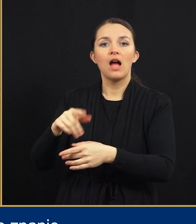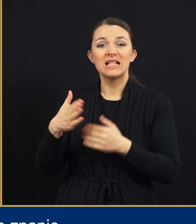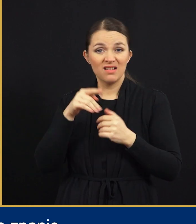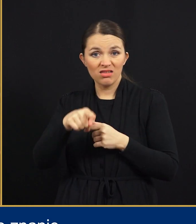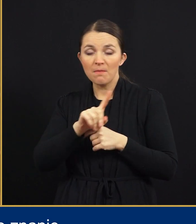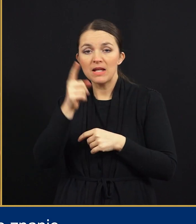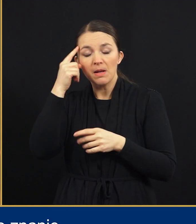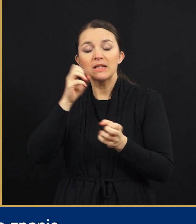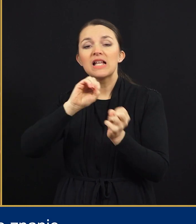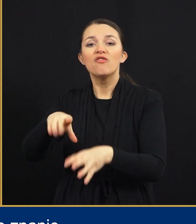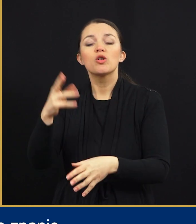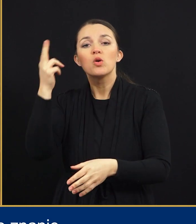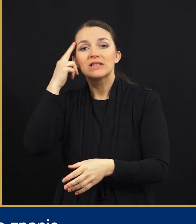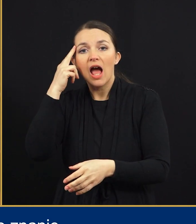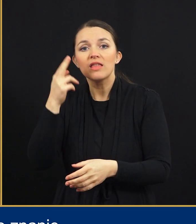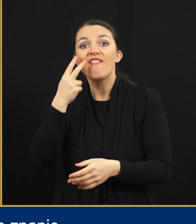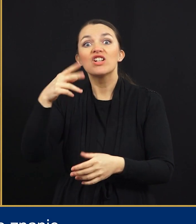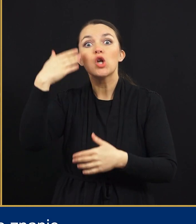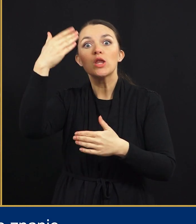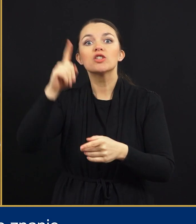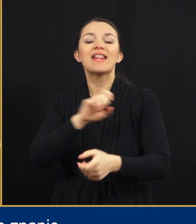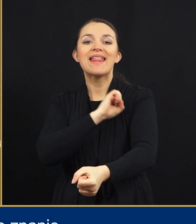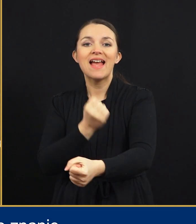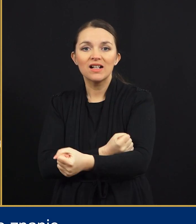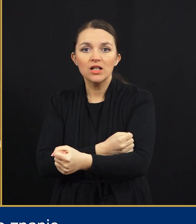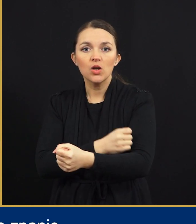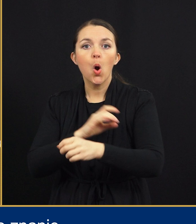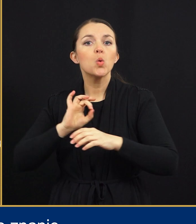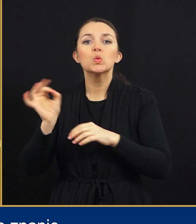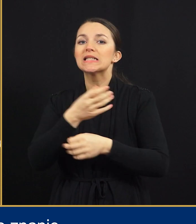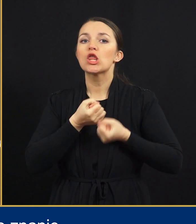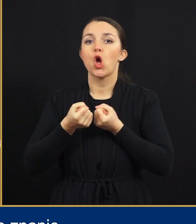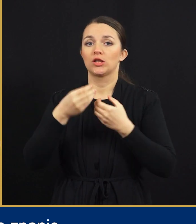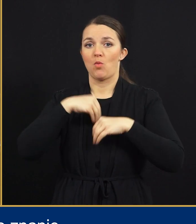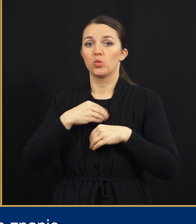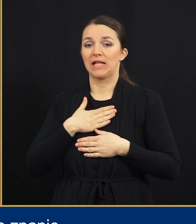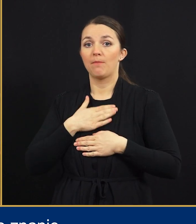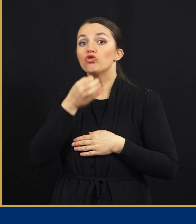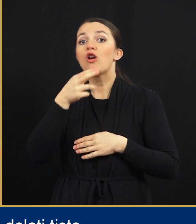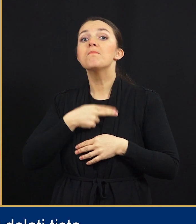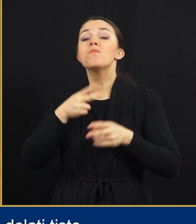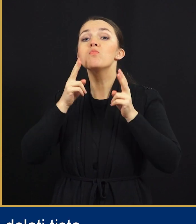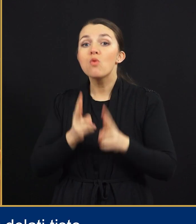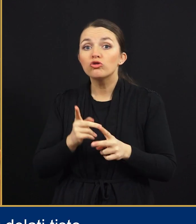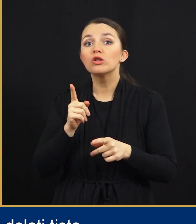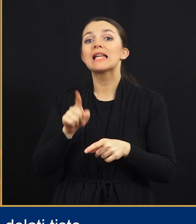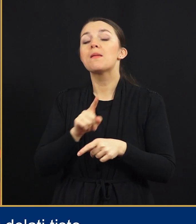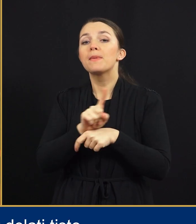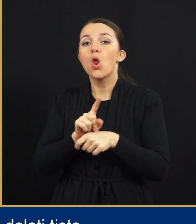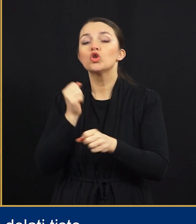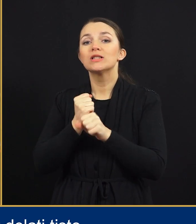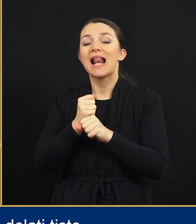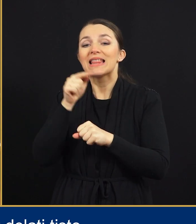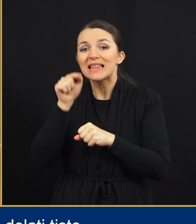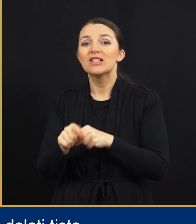tem nespametno zavržemo znanje, vizionarstvo in energijo, ki jih vsi nosimo v sebi, če imamo možnost in